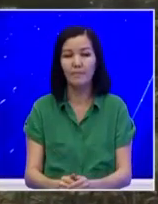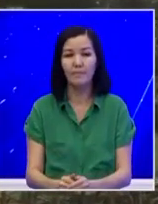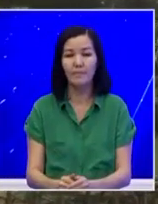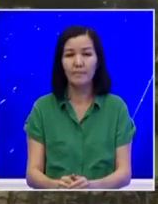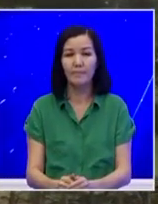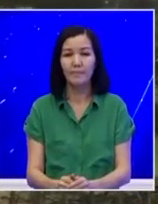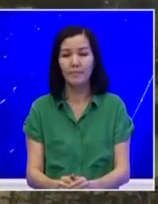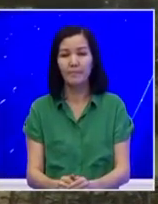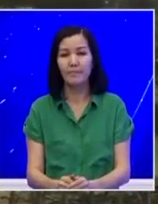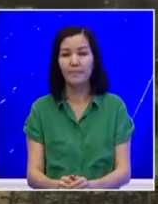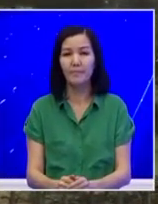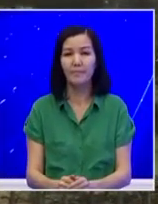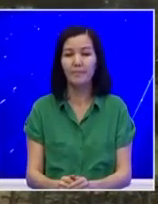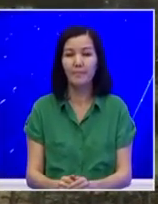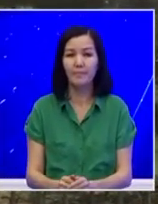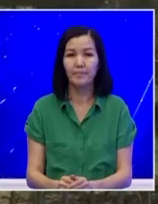замечать.